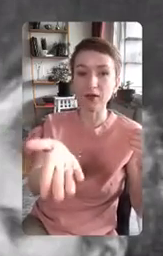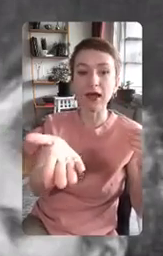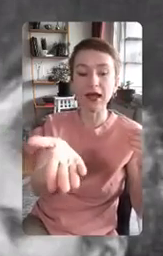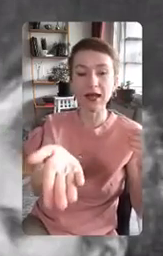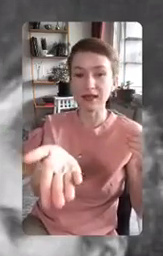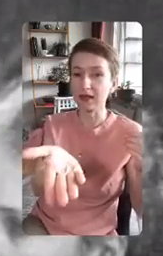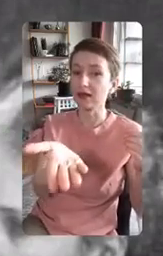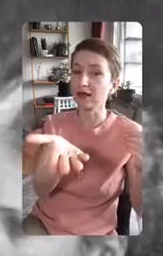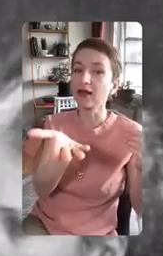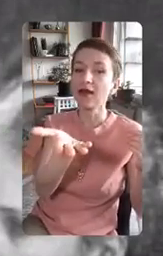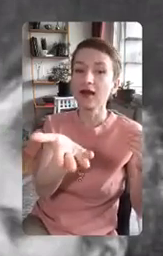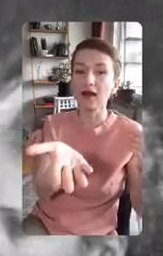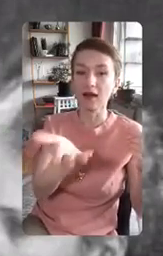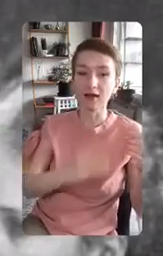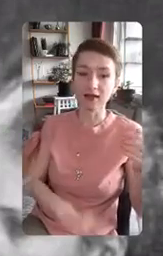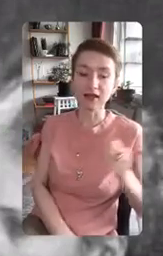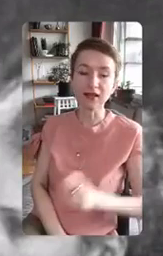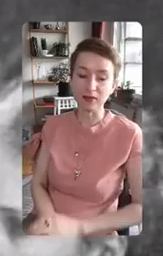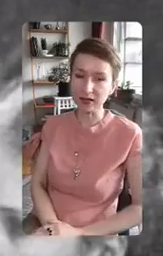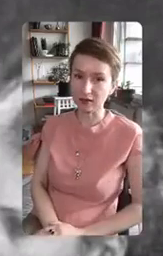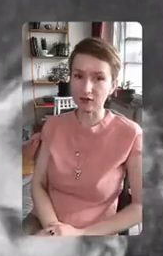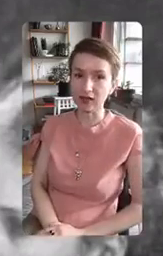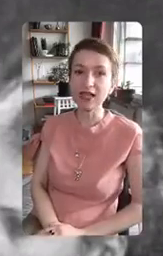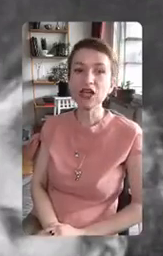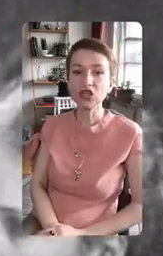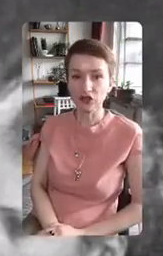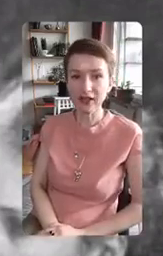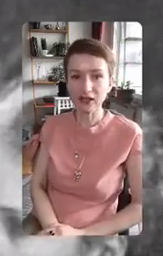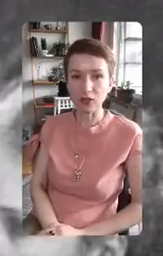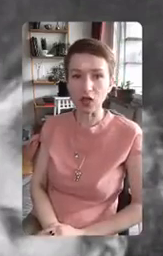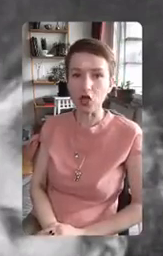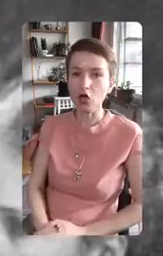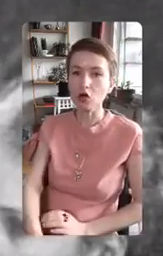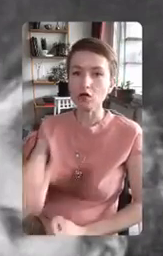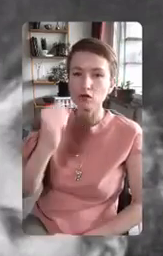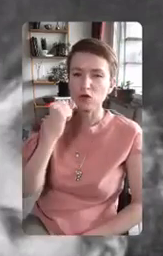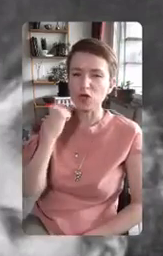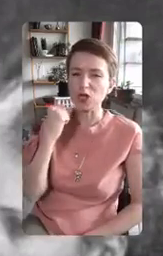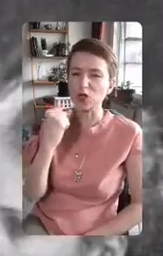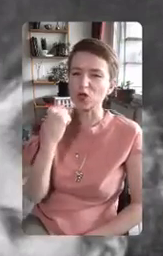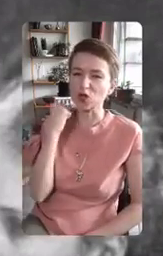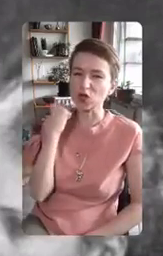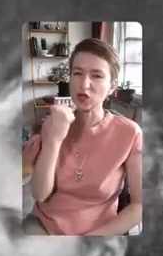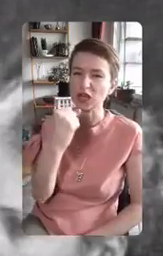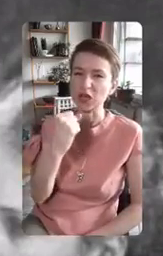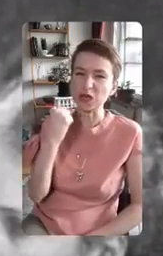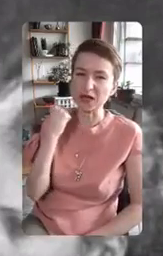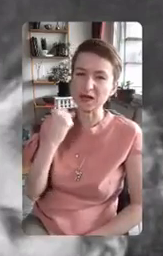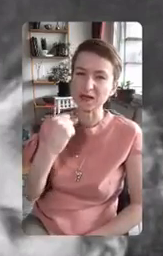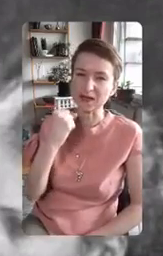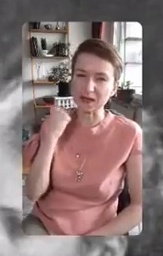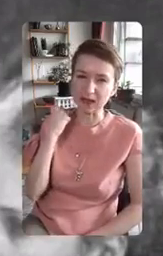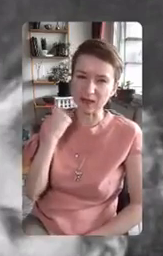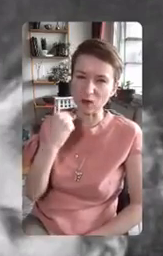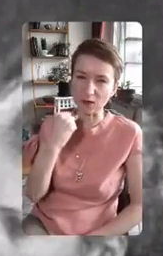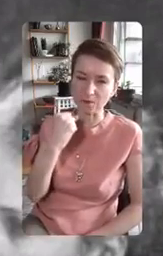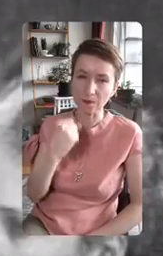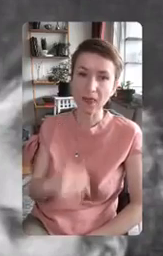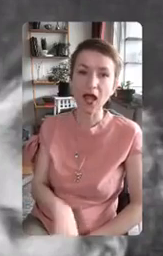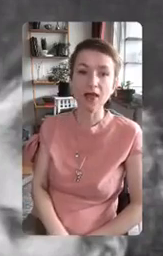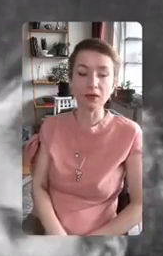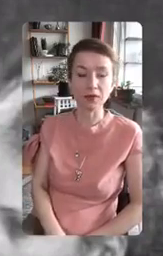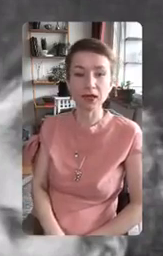Раньше, во времена Эльзы и Натана Бескова, Швеция была очень такой жесткой лютеранской